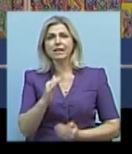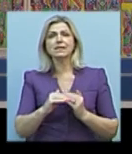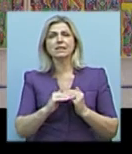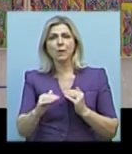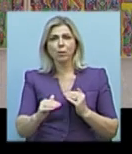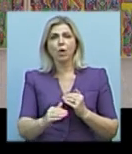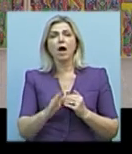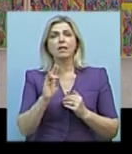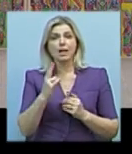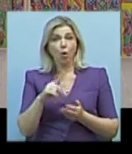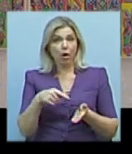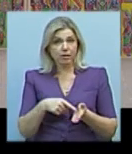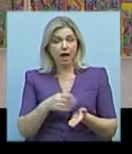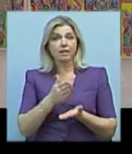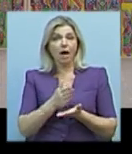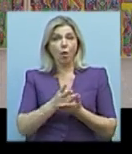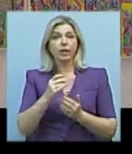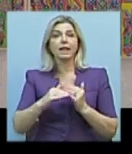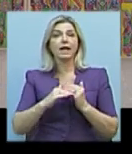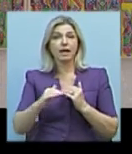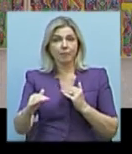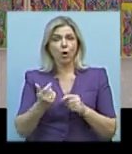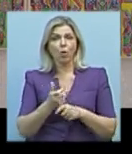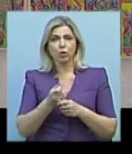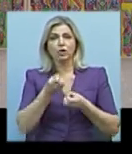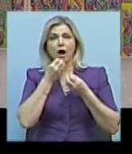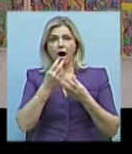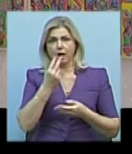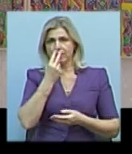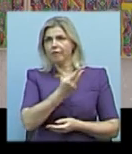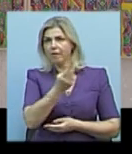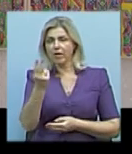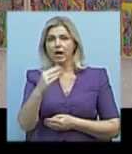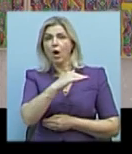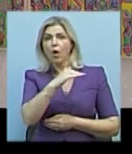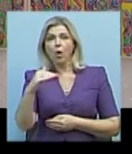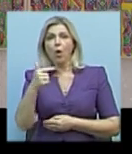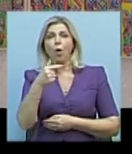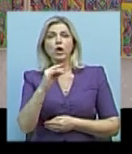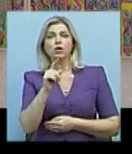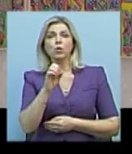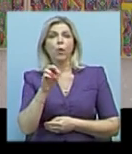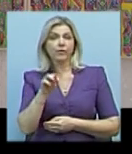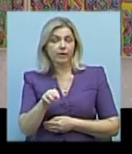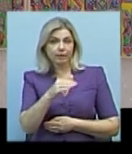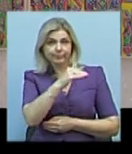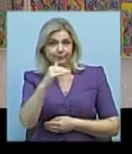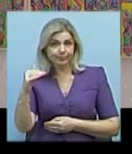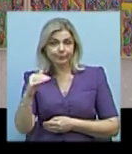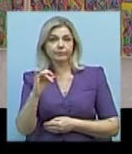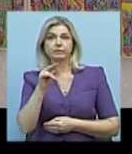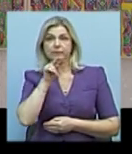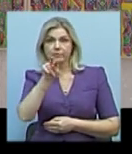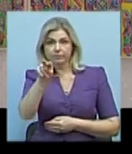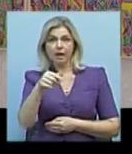Миколаєві знаходиться на рівнині. Дуже гарно проглядається горизонт. Горизонт, видно,